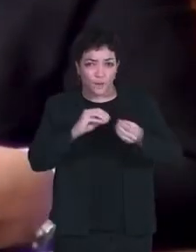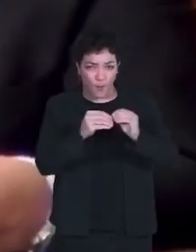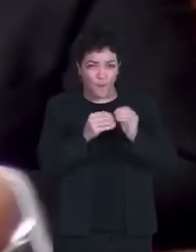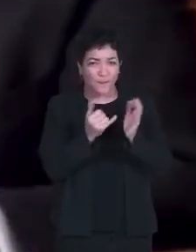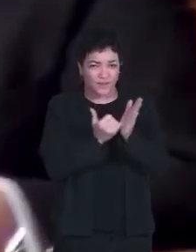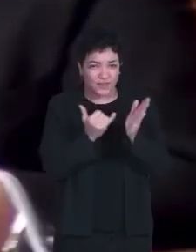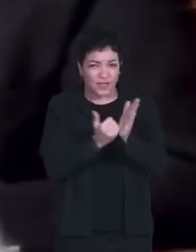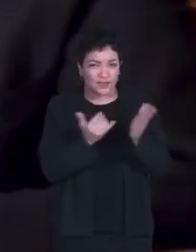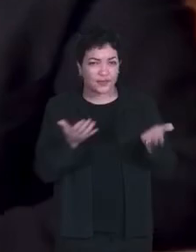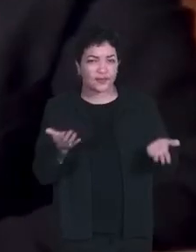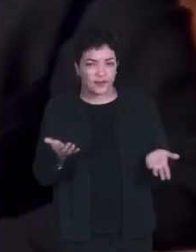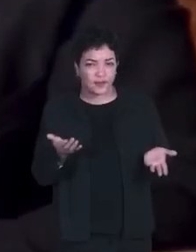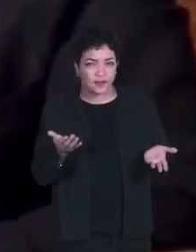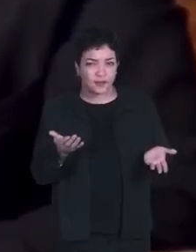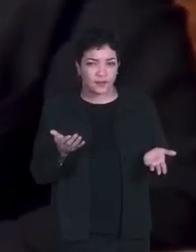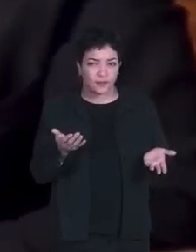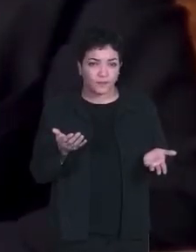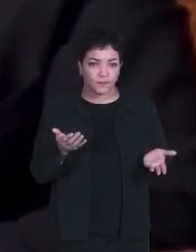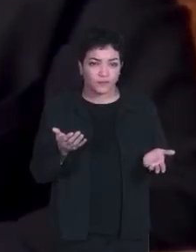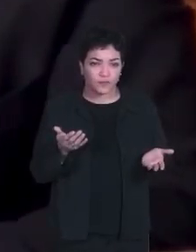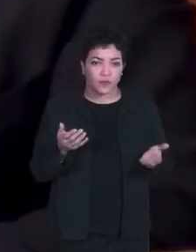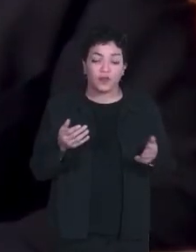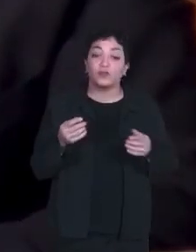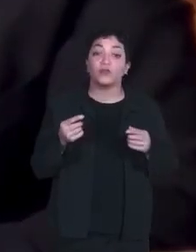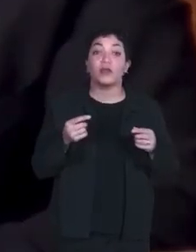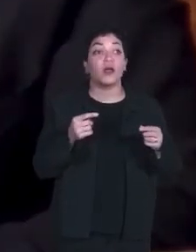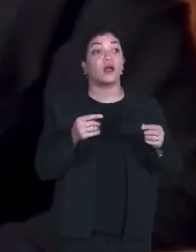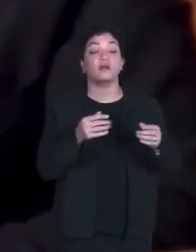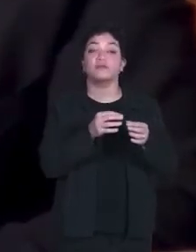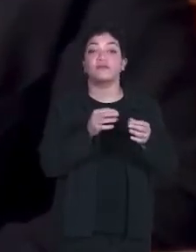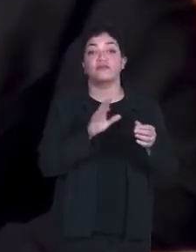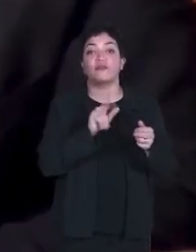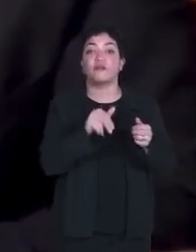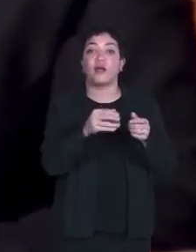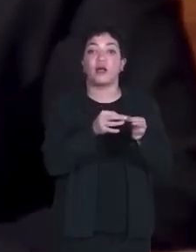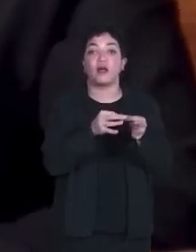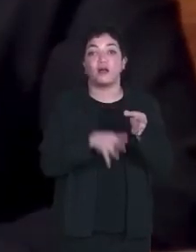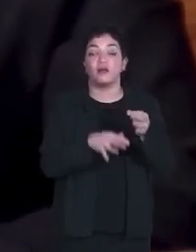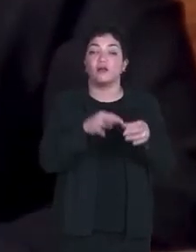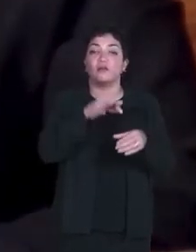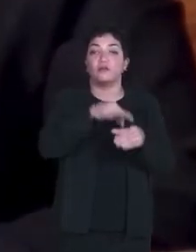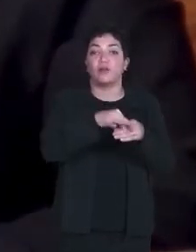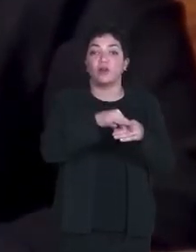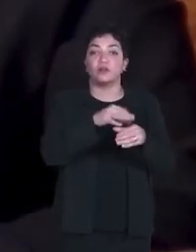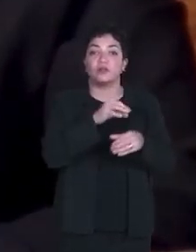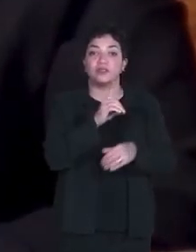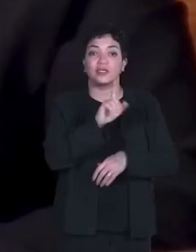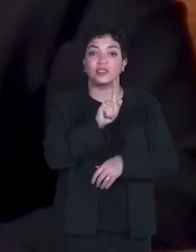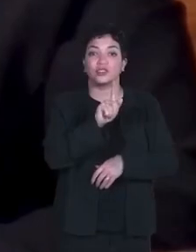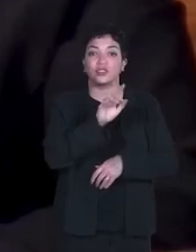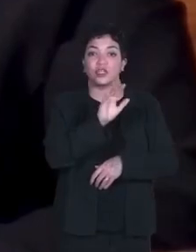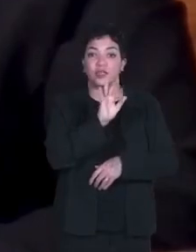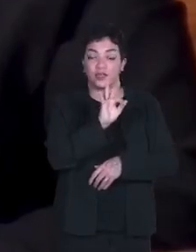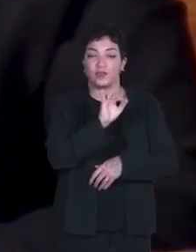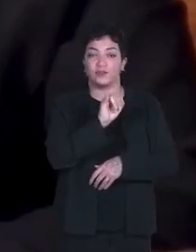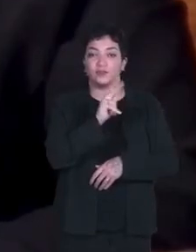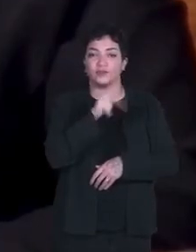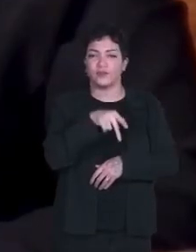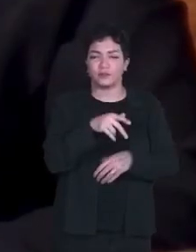on passe une délibération avec la DGFiP pour faire des simulations. Donc, moi, encore une fois, et là pour le